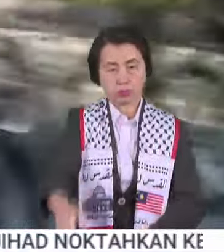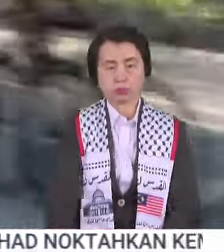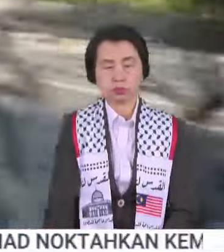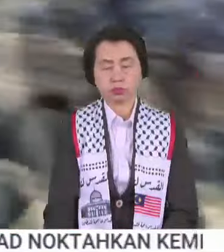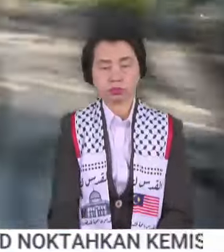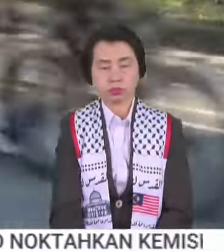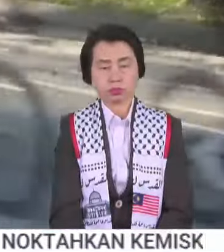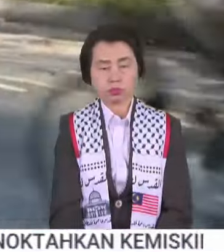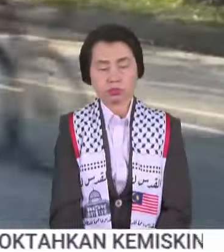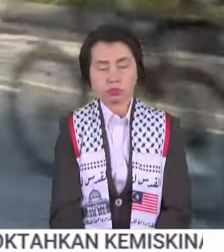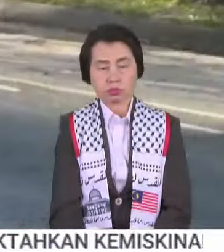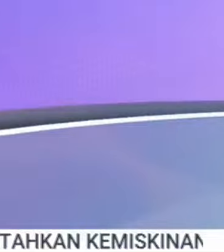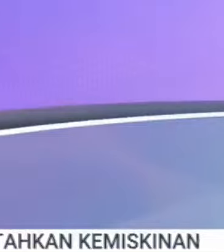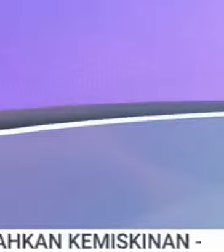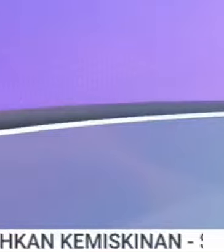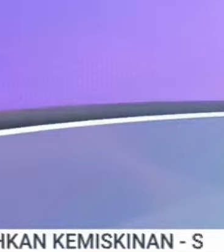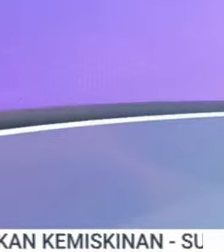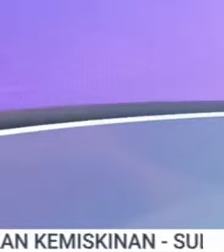itu.